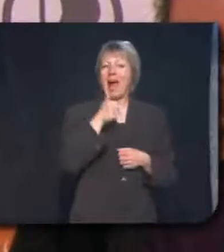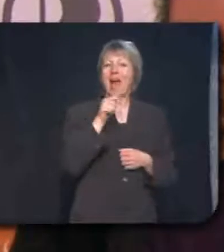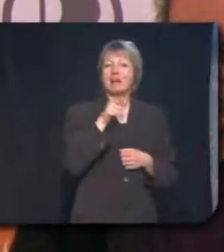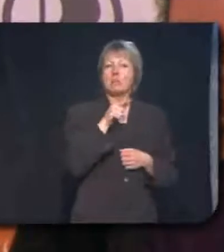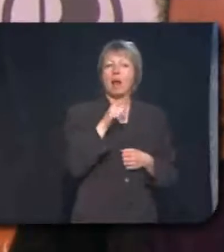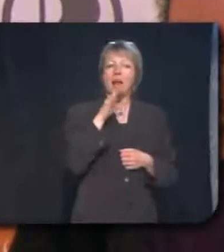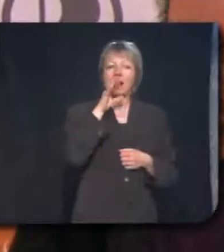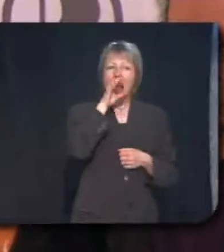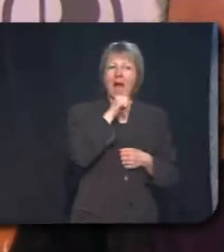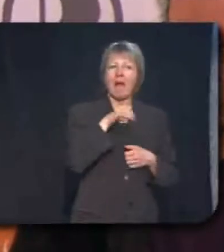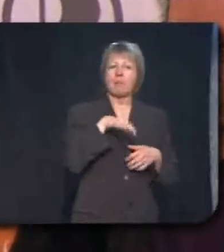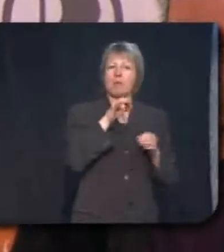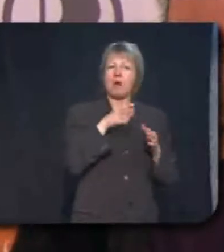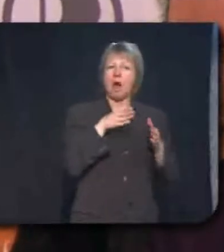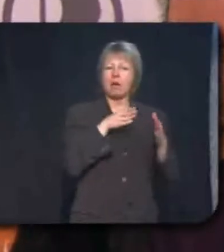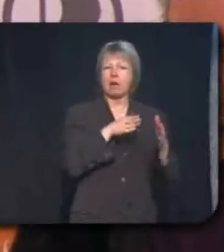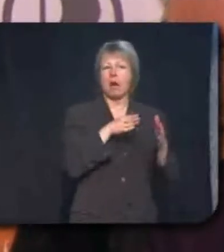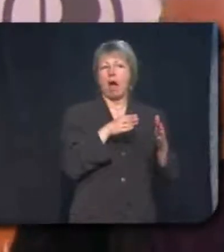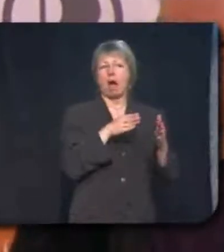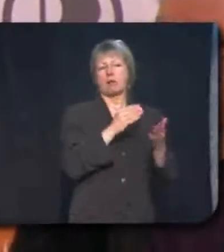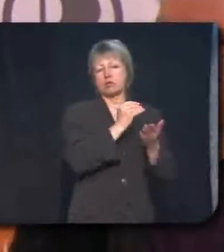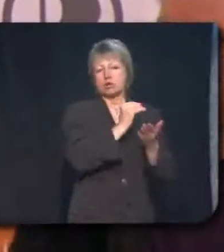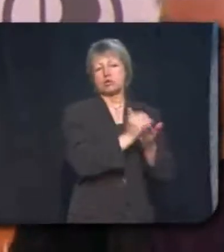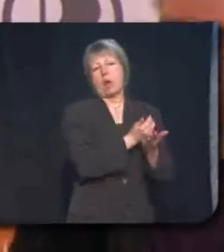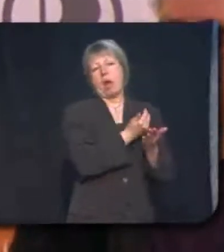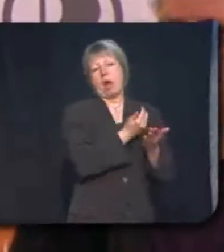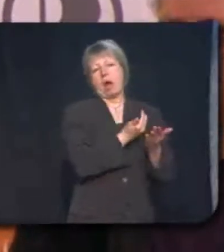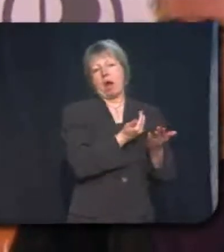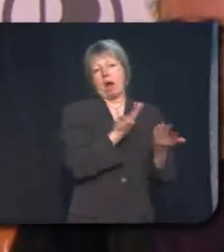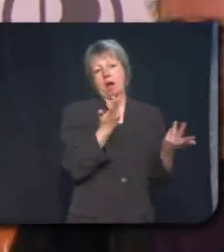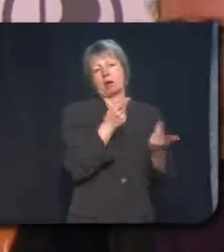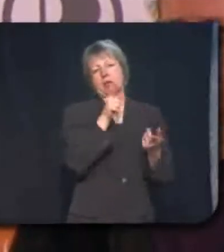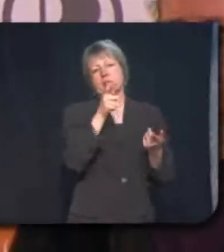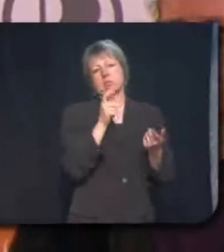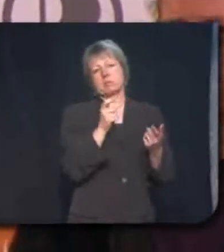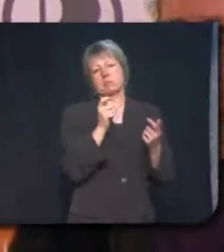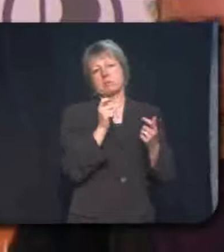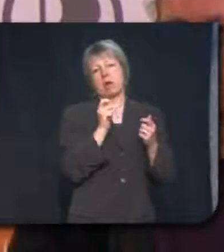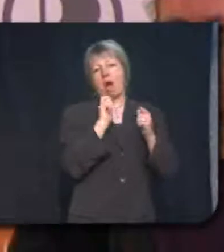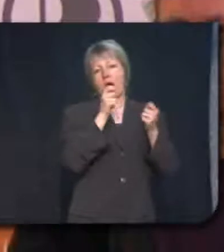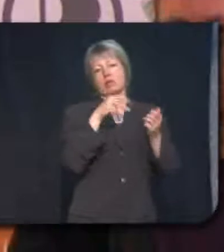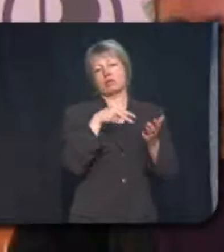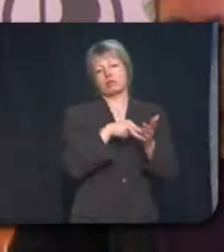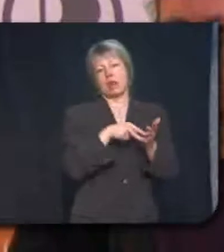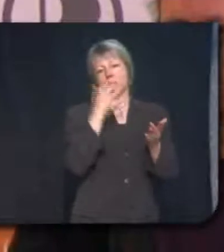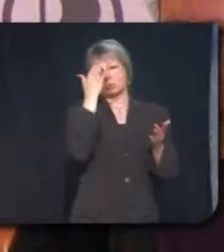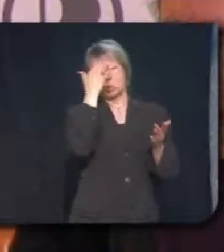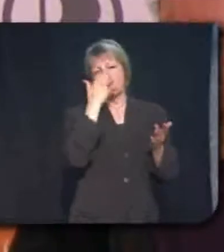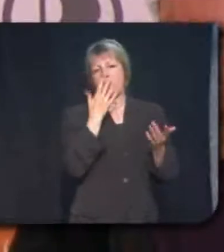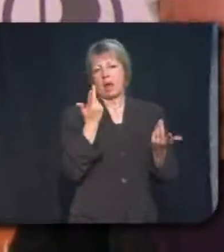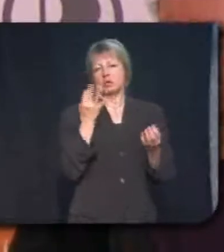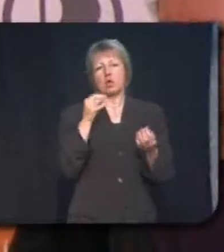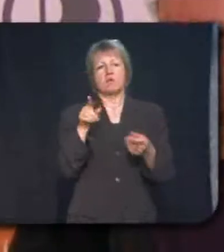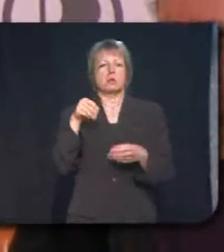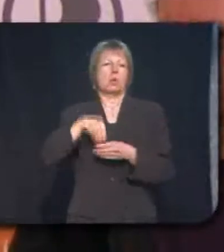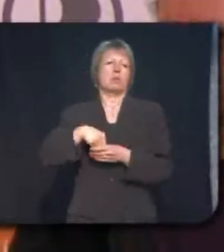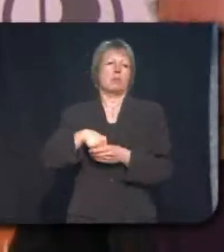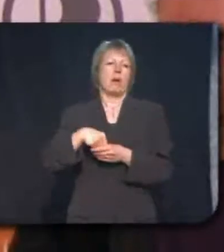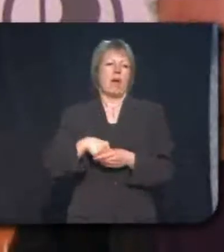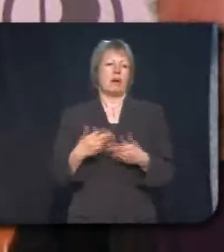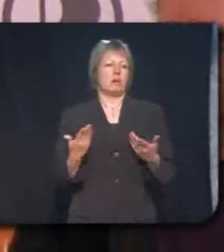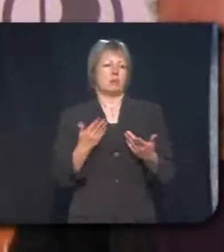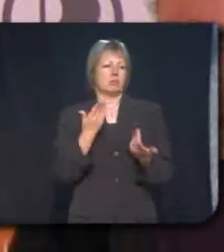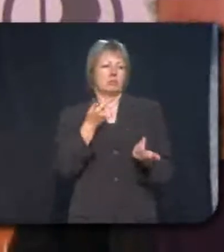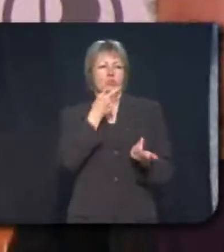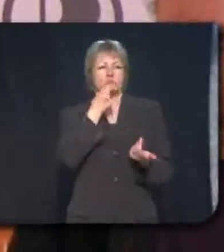sparen wenn der Antragsteller den Antrag zurückzieht aber das ist seine freien Scheidung deswegen ich gebe jetzt in die